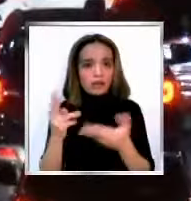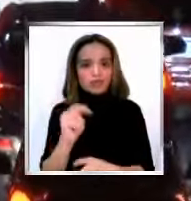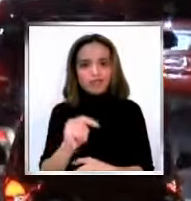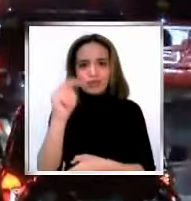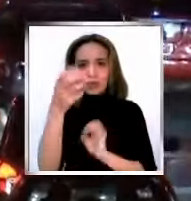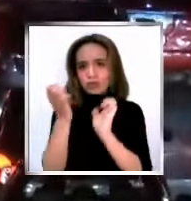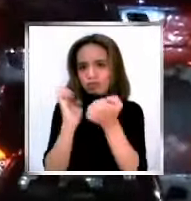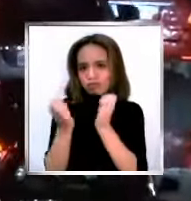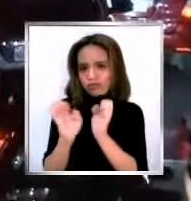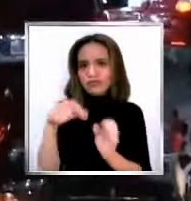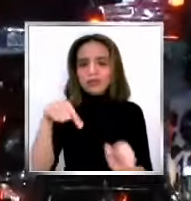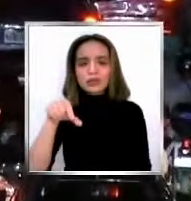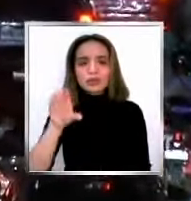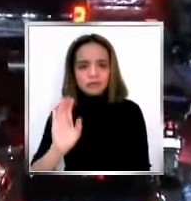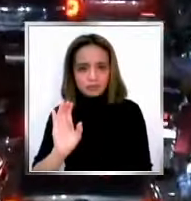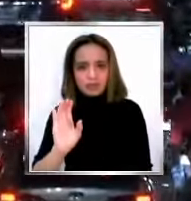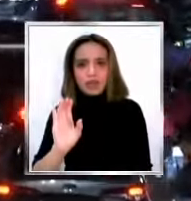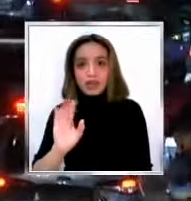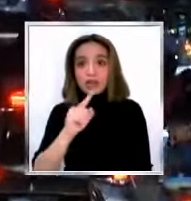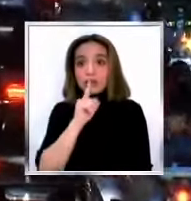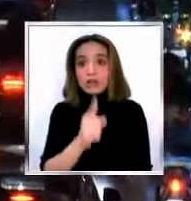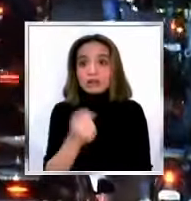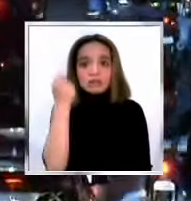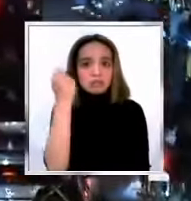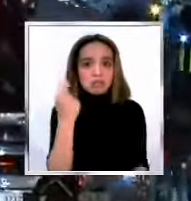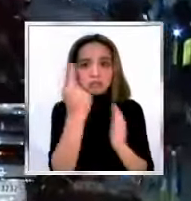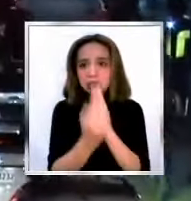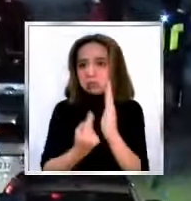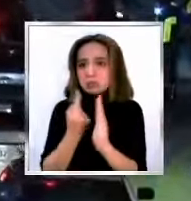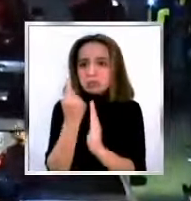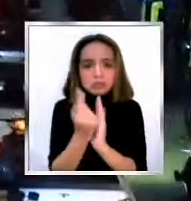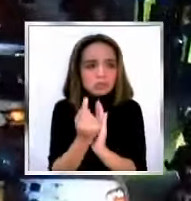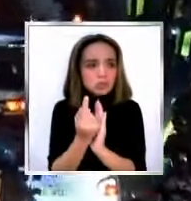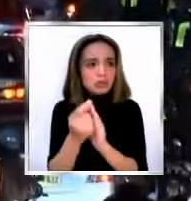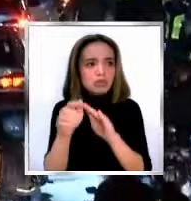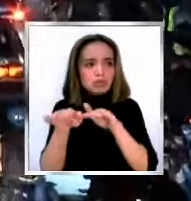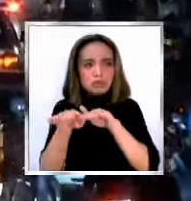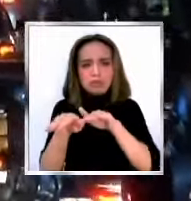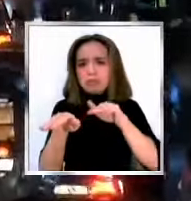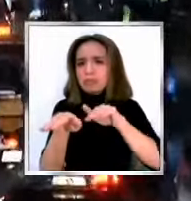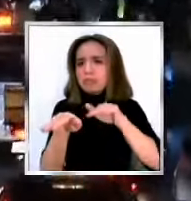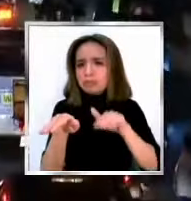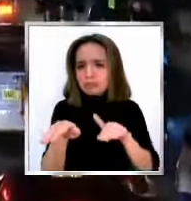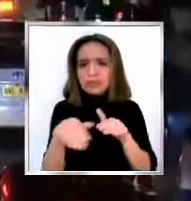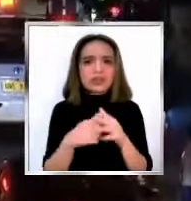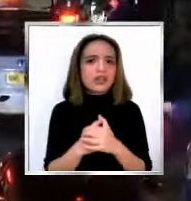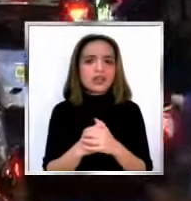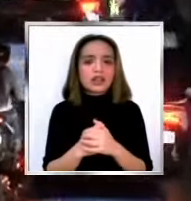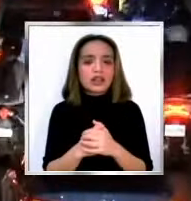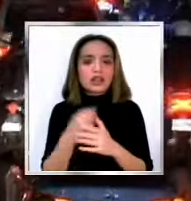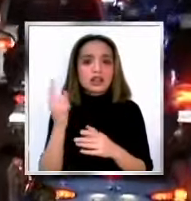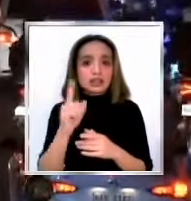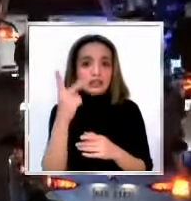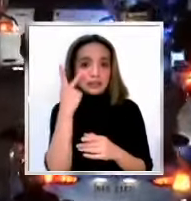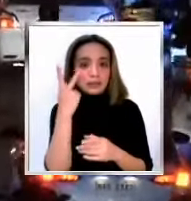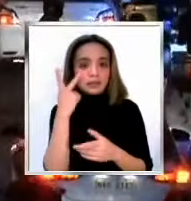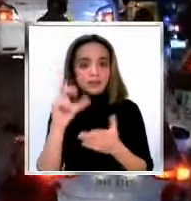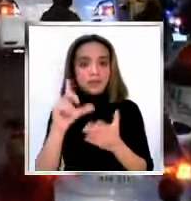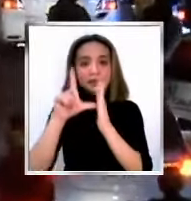City. Rush hour na kaya tukod ang traffic? Ang iba pang balita kaugnay niyan, ihatid namin sa